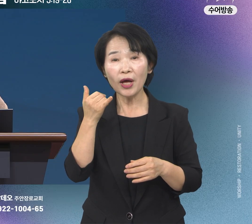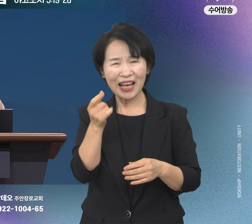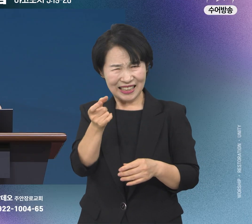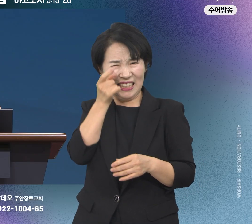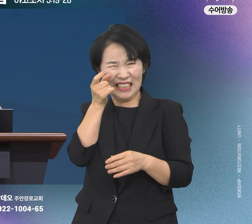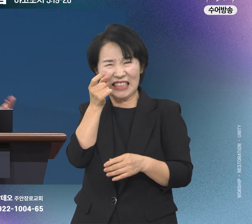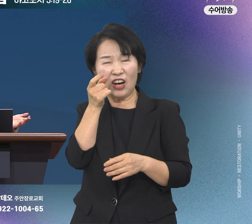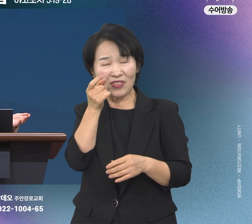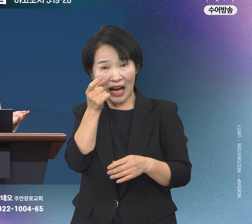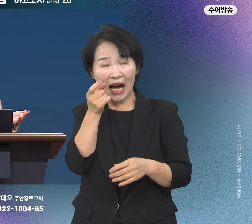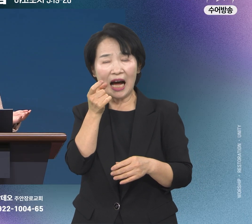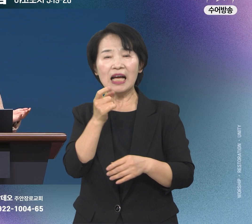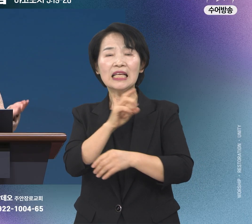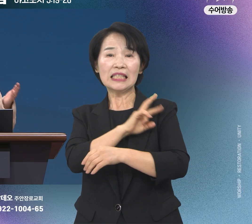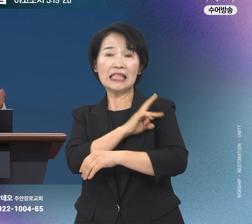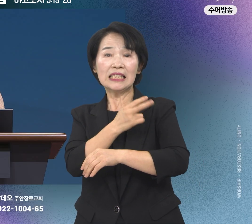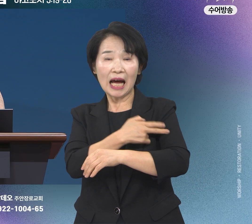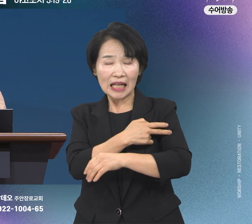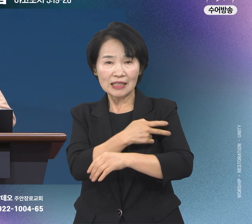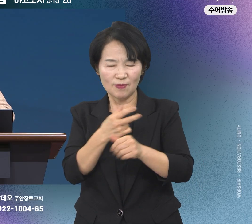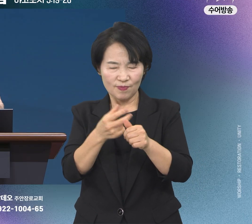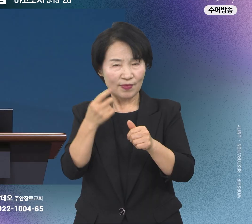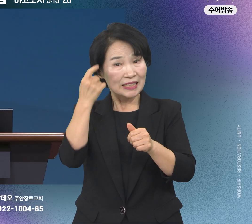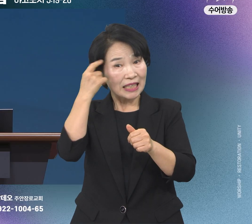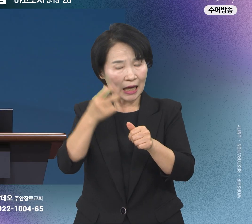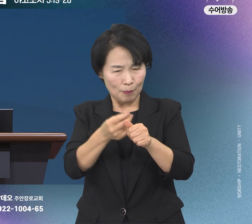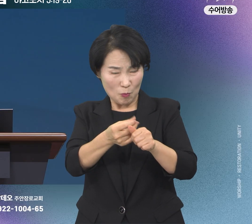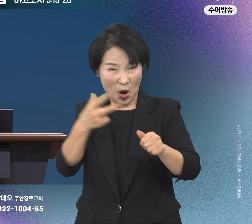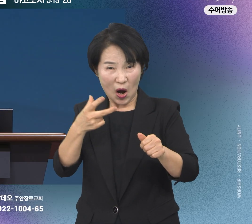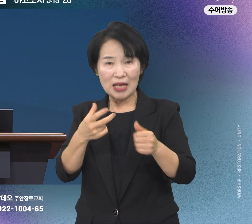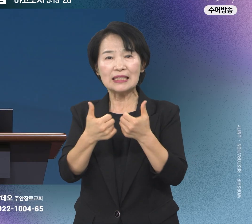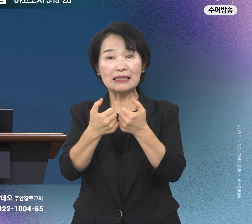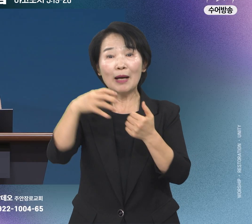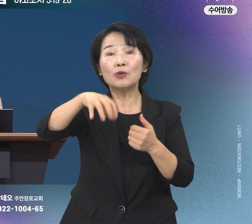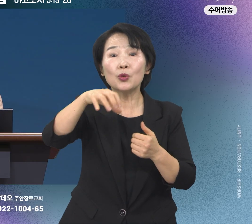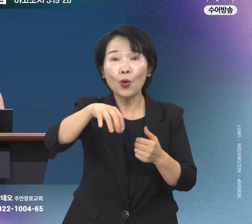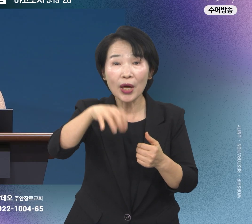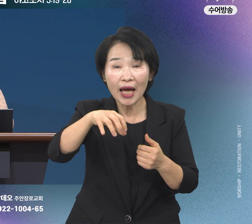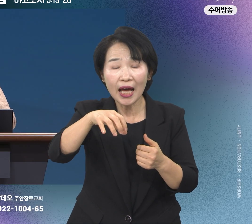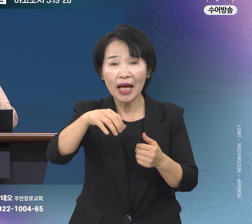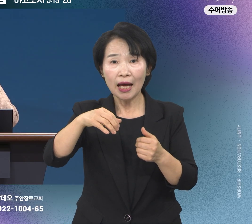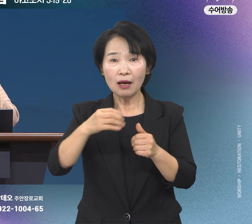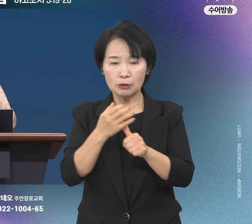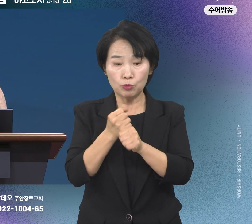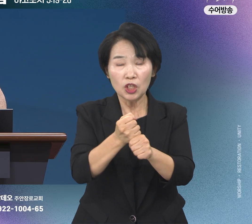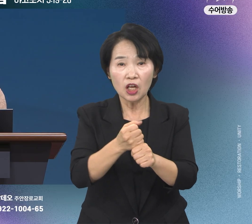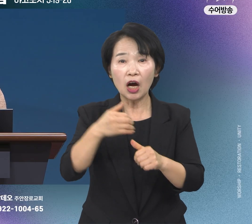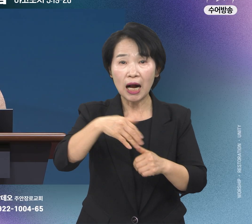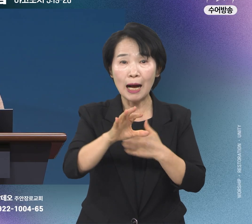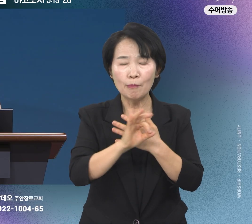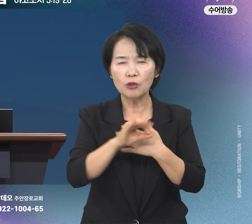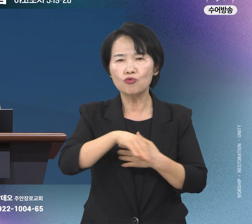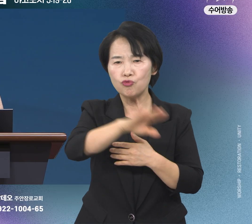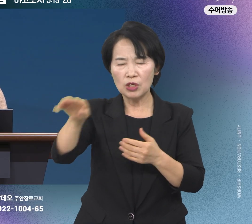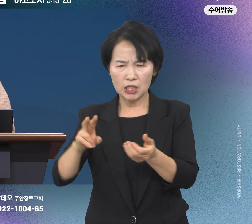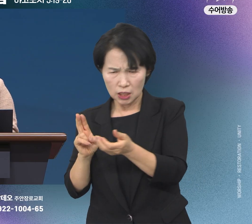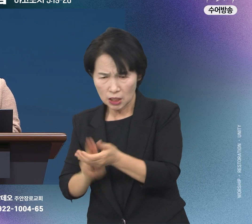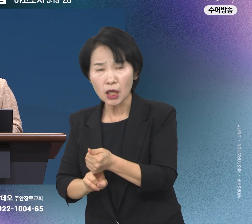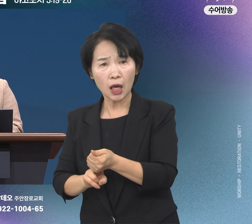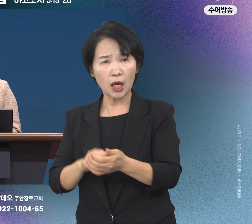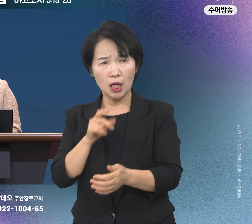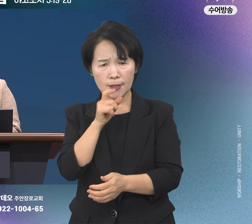들켜서 이단 상담소에 가거든, 그냥 너 혼자 나가라. 우리는 신천지인 것을 밝히지 말아라 한